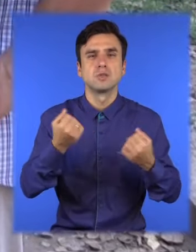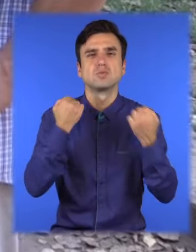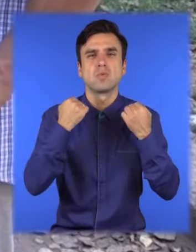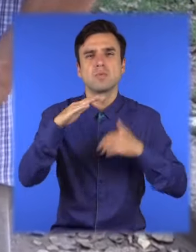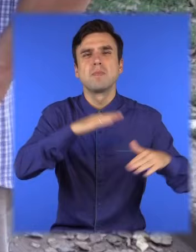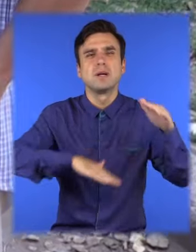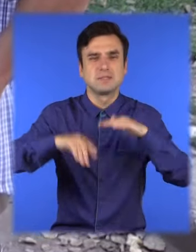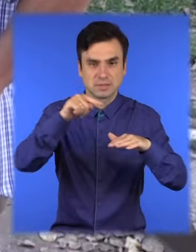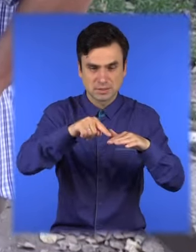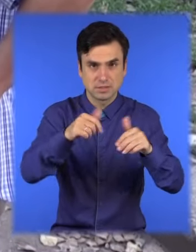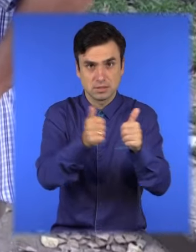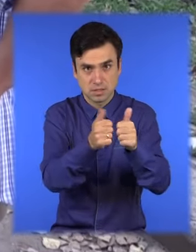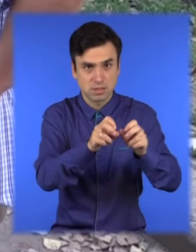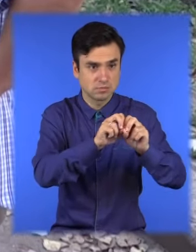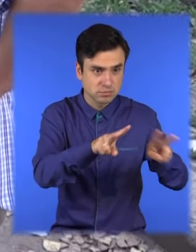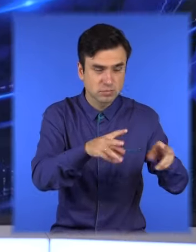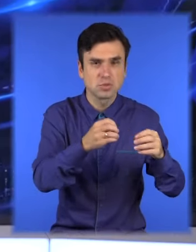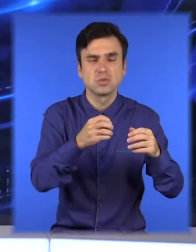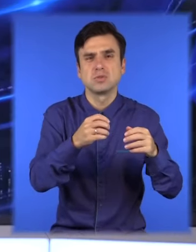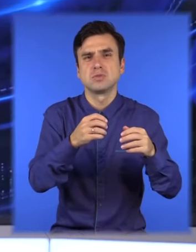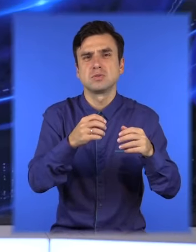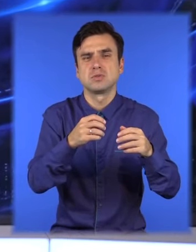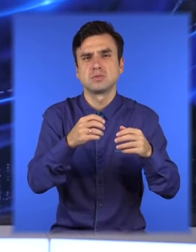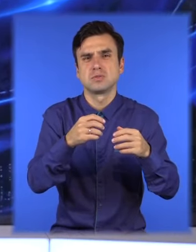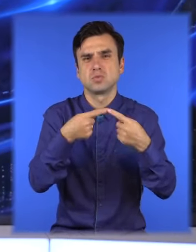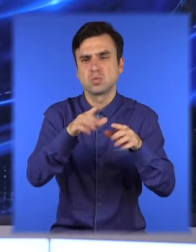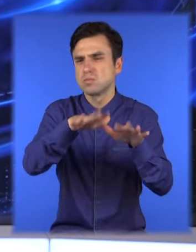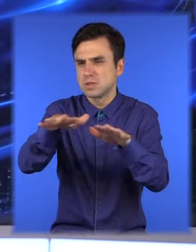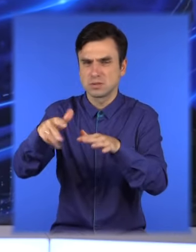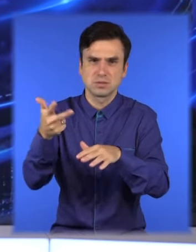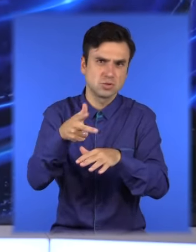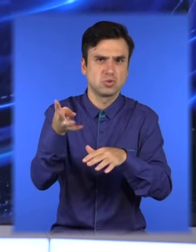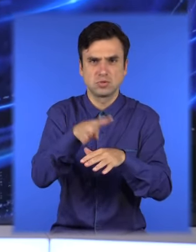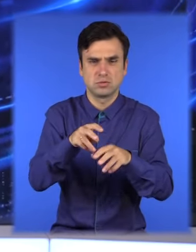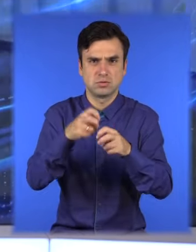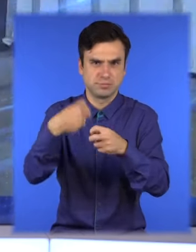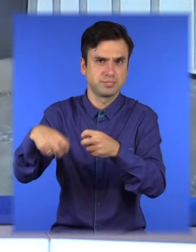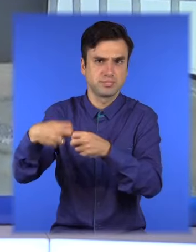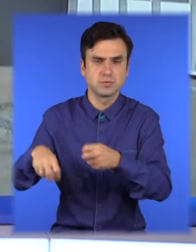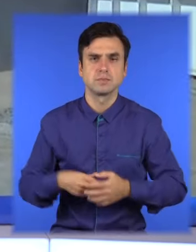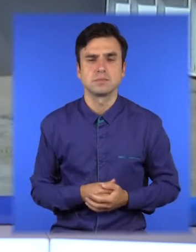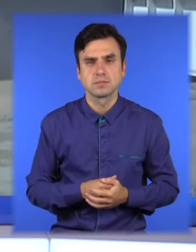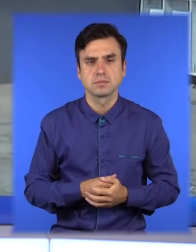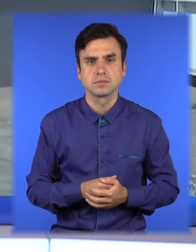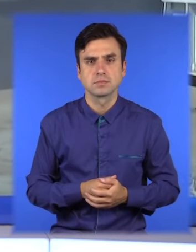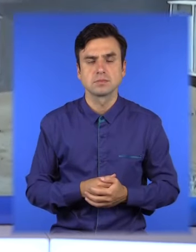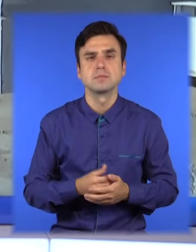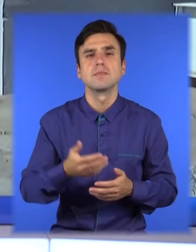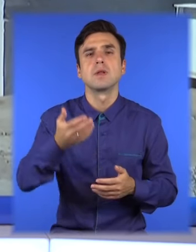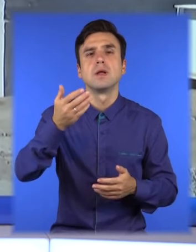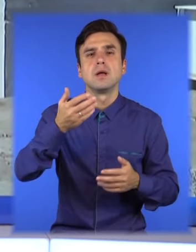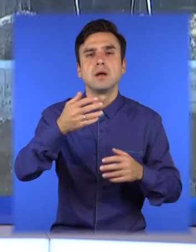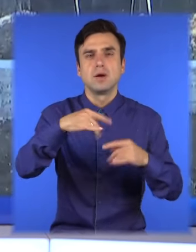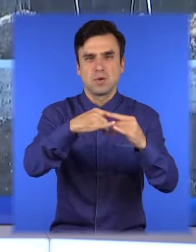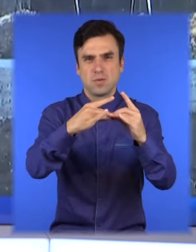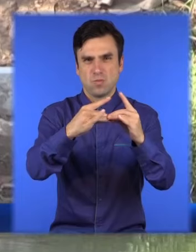багато поривів, говорять. 3-4. Раніше, ніж за планом, міст, що у парку Гагаріна, хочуть добудувати